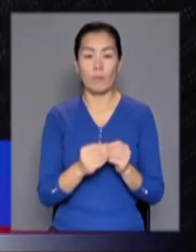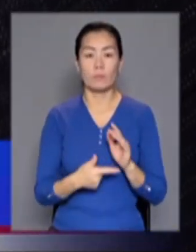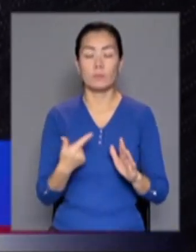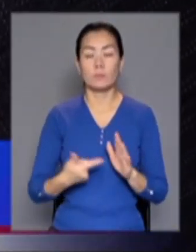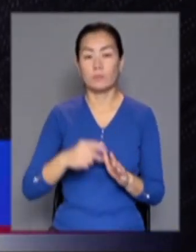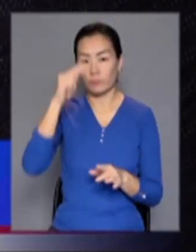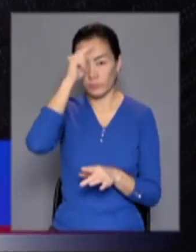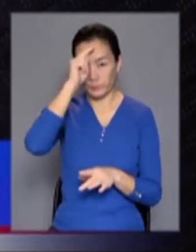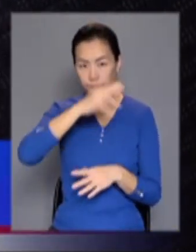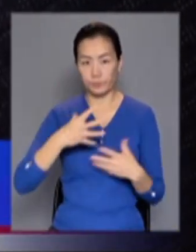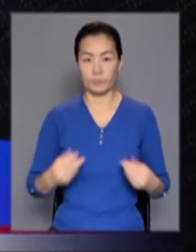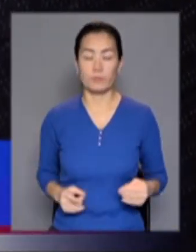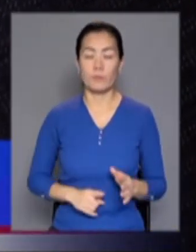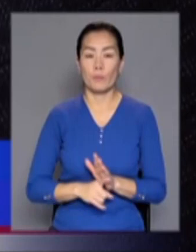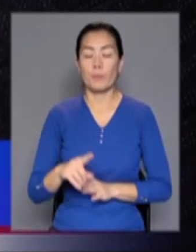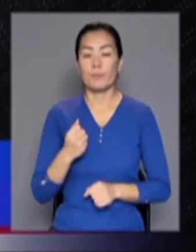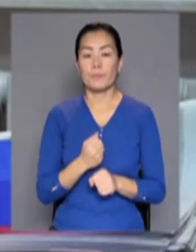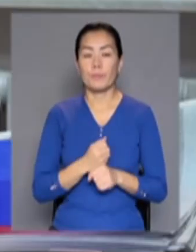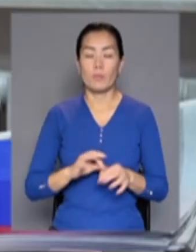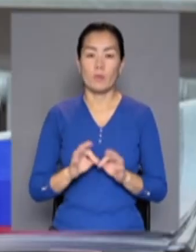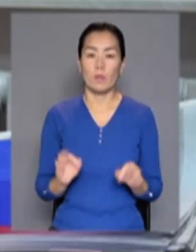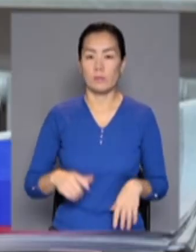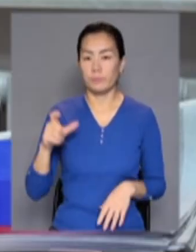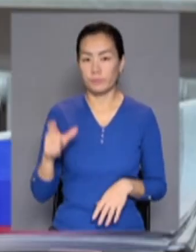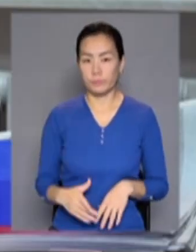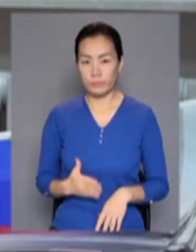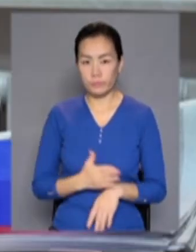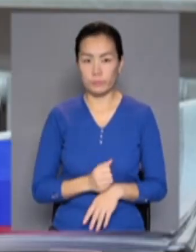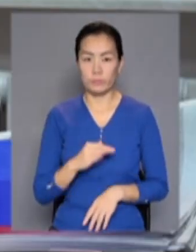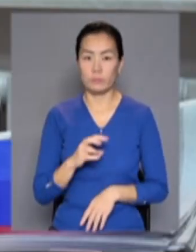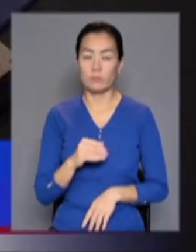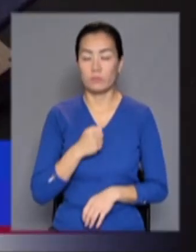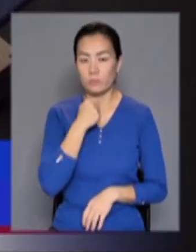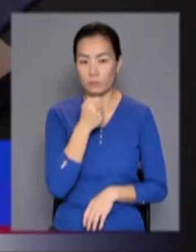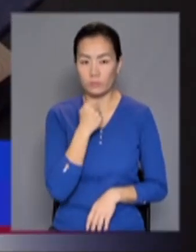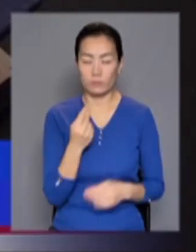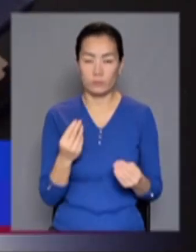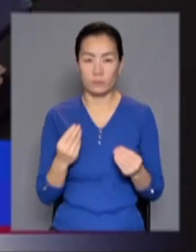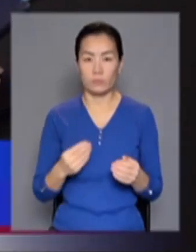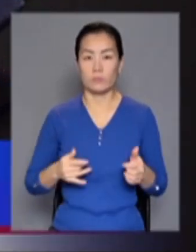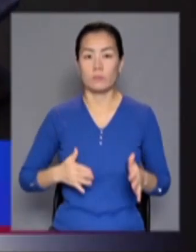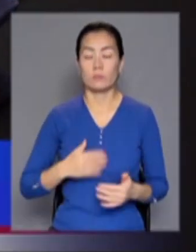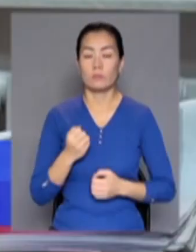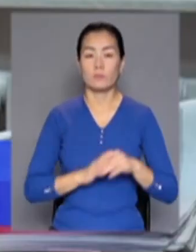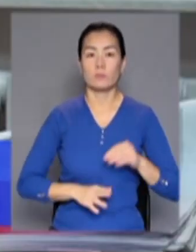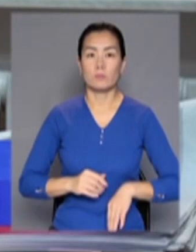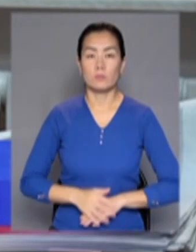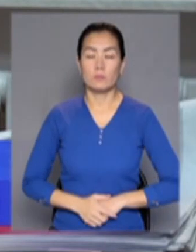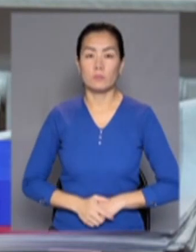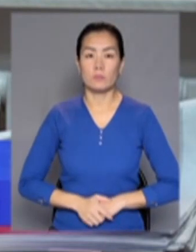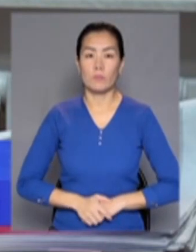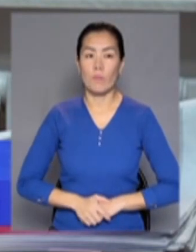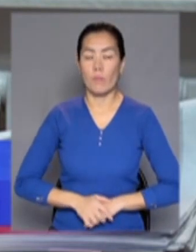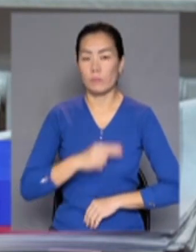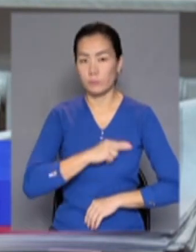7-ші сыныпта оқып жүрген күннен бастап қолынан қаламы түспеген қаламгер. Атырау журналистикасында өзіндік ізі бар журналист.